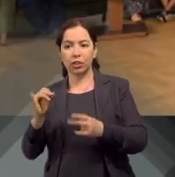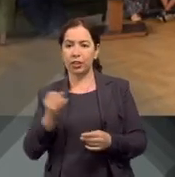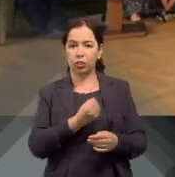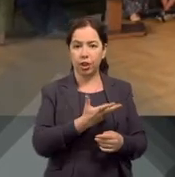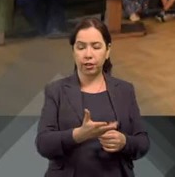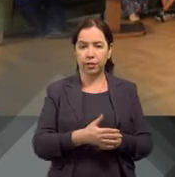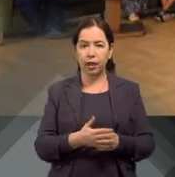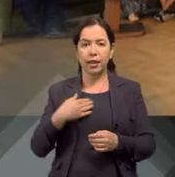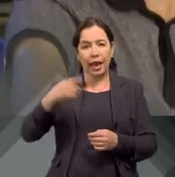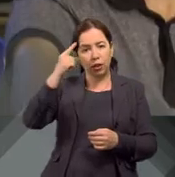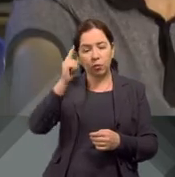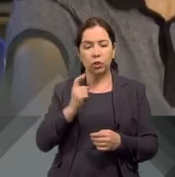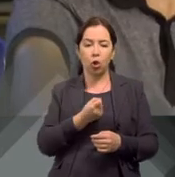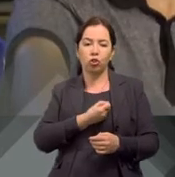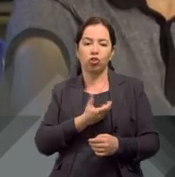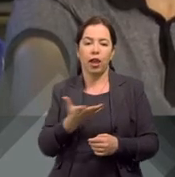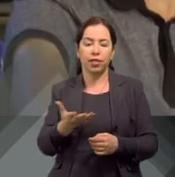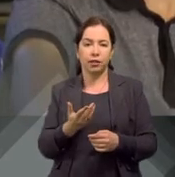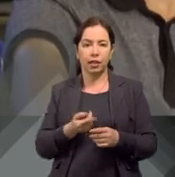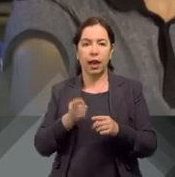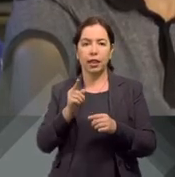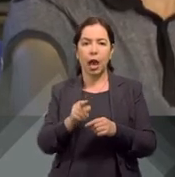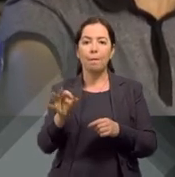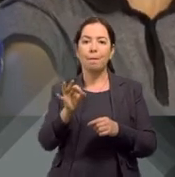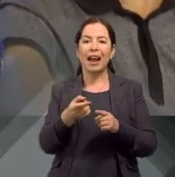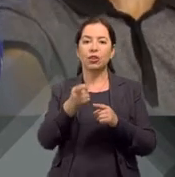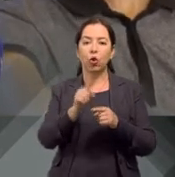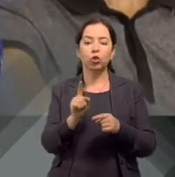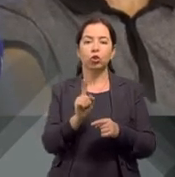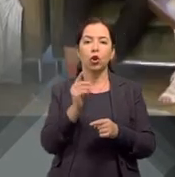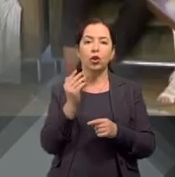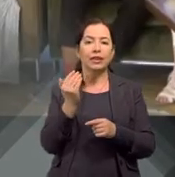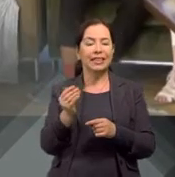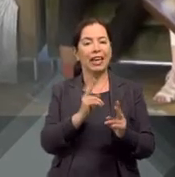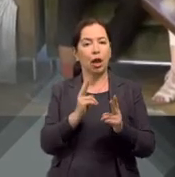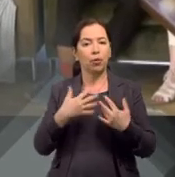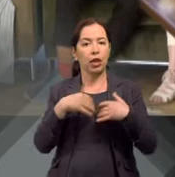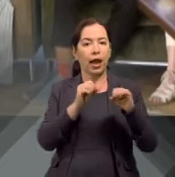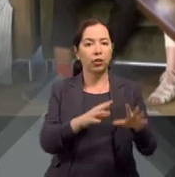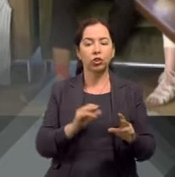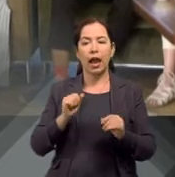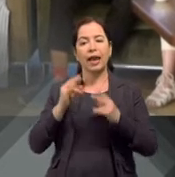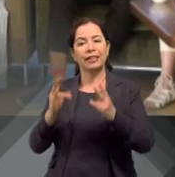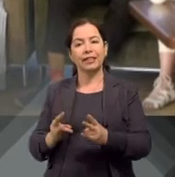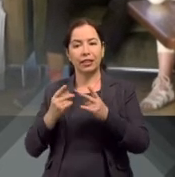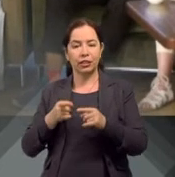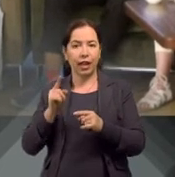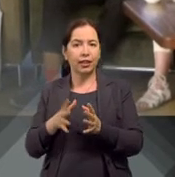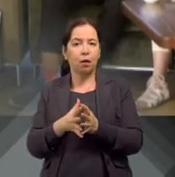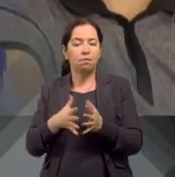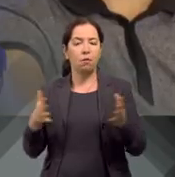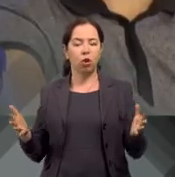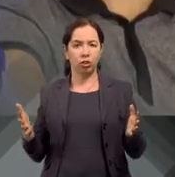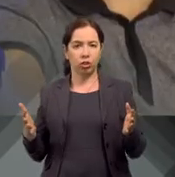Мне кажется, щедрость – это в большей степени про то, что ты кому-то что-то отдаешь. Нежность – это все-таки это больший посыл. Это